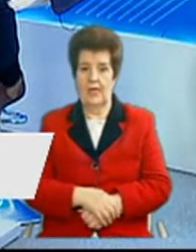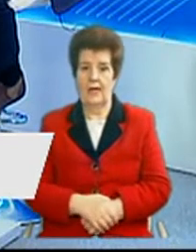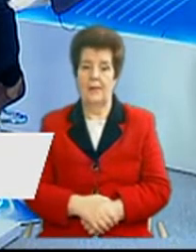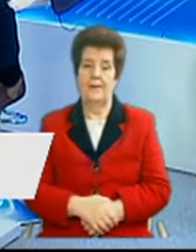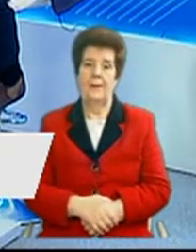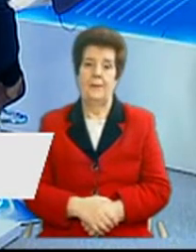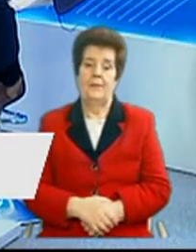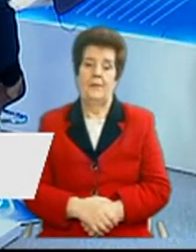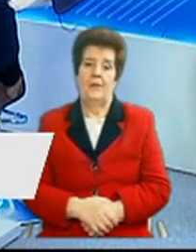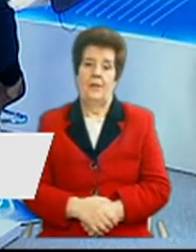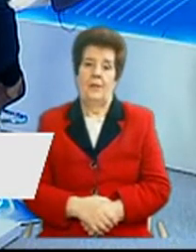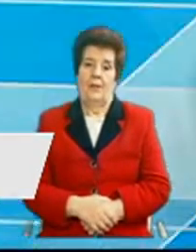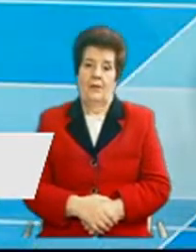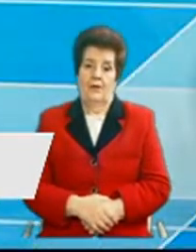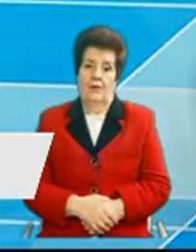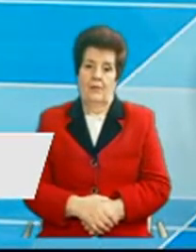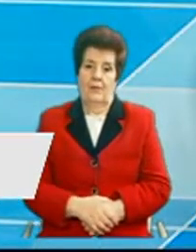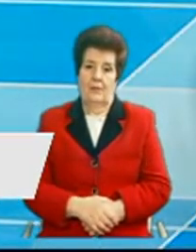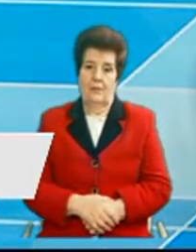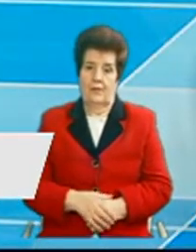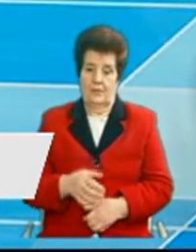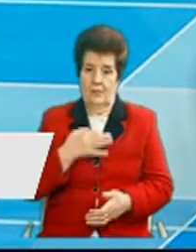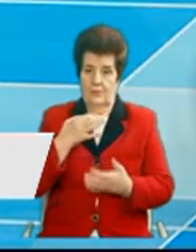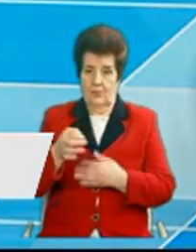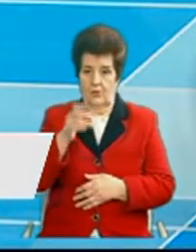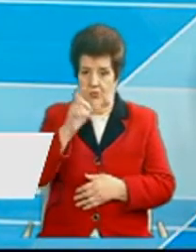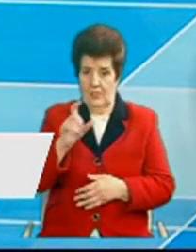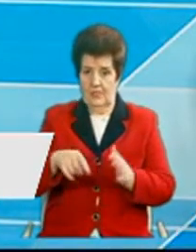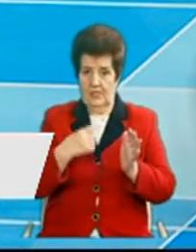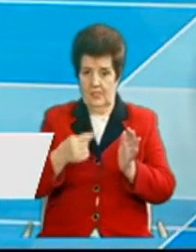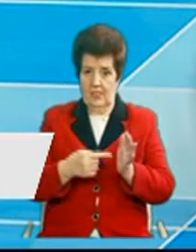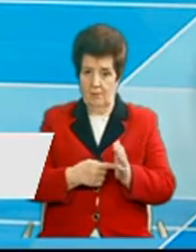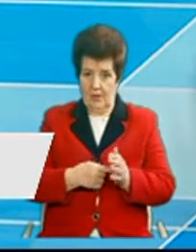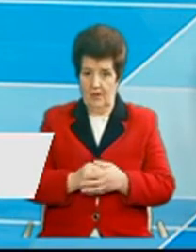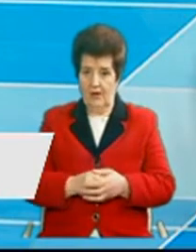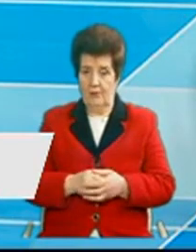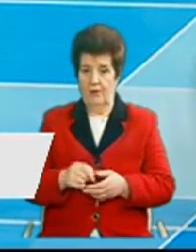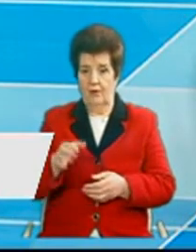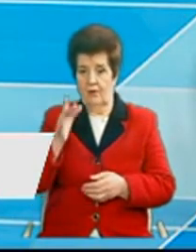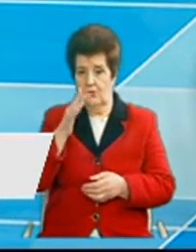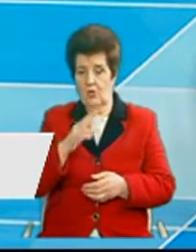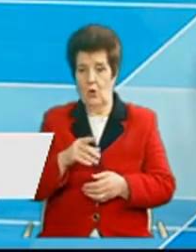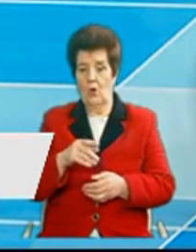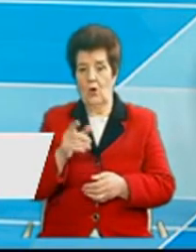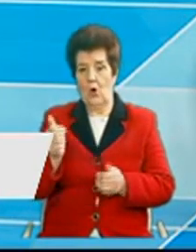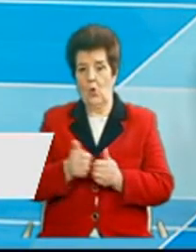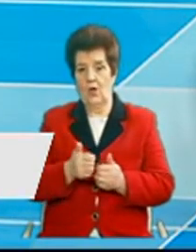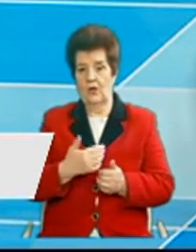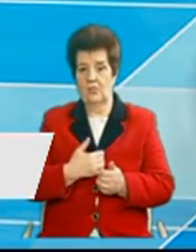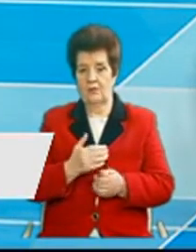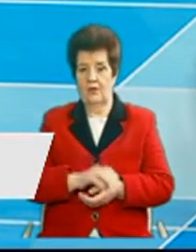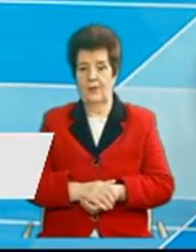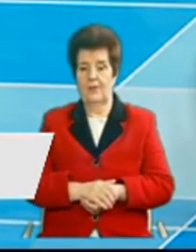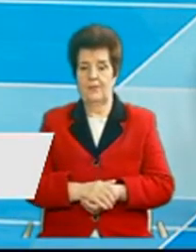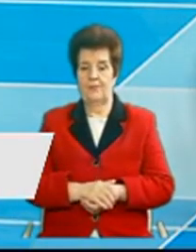ce răspund cetățenii întrebați pe străzile Chișinăului de colegii mei de la știri, de la